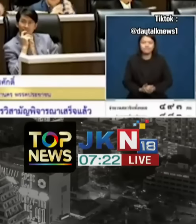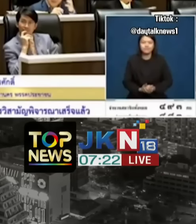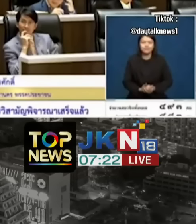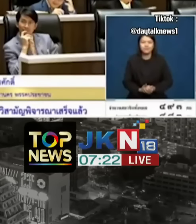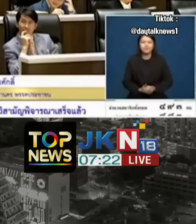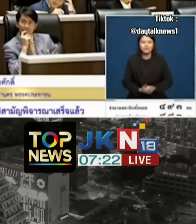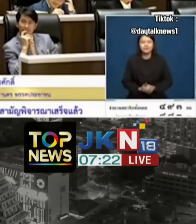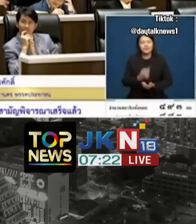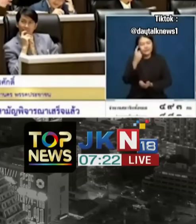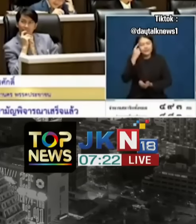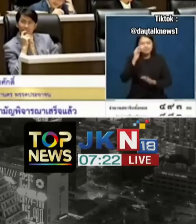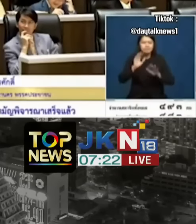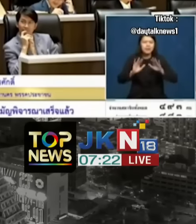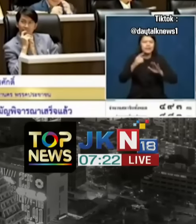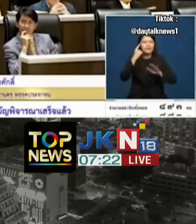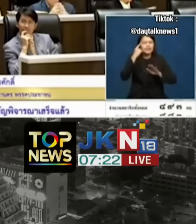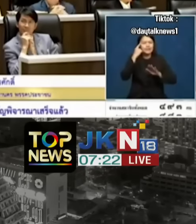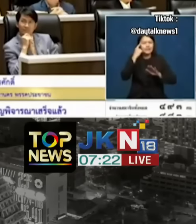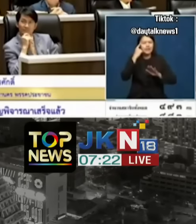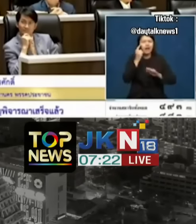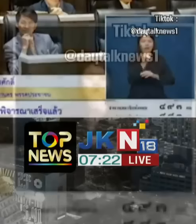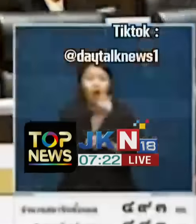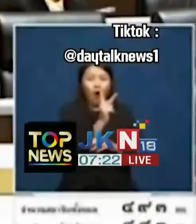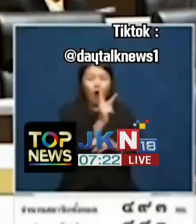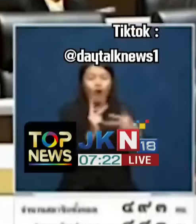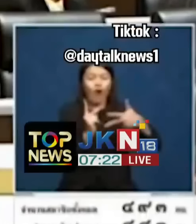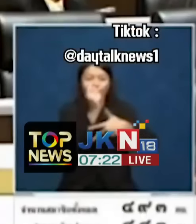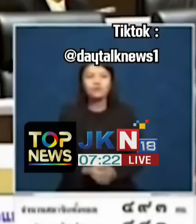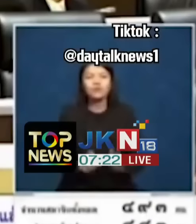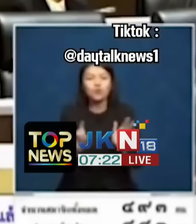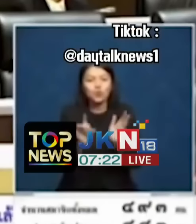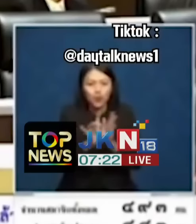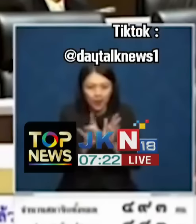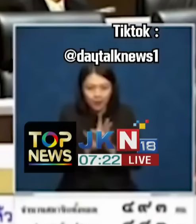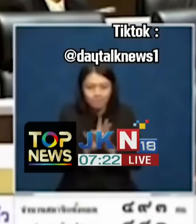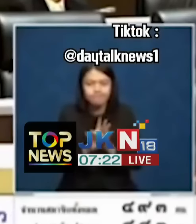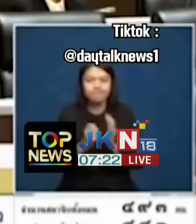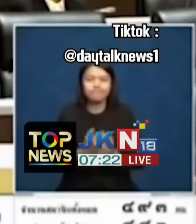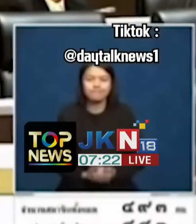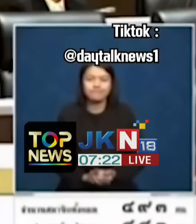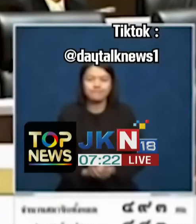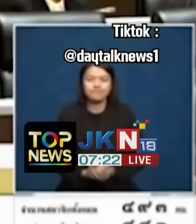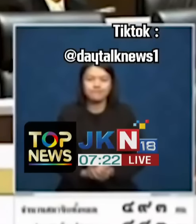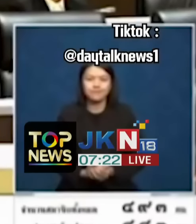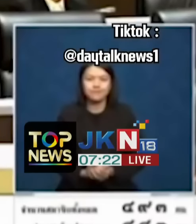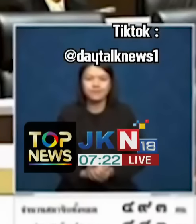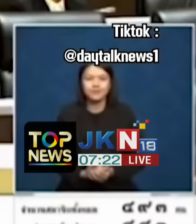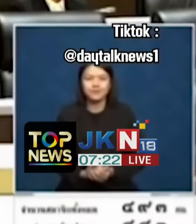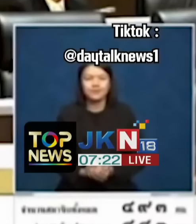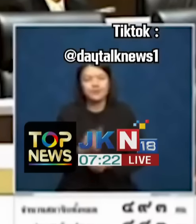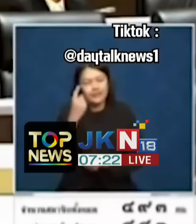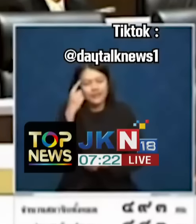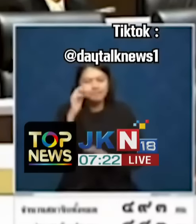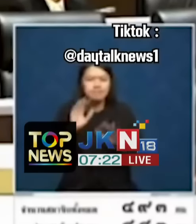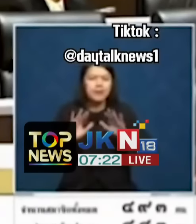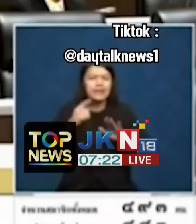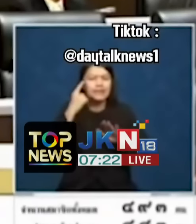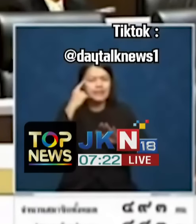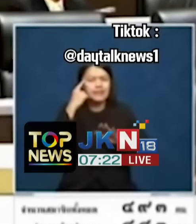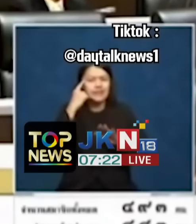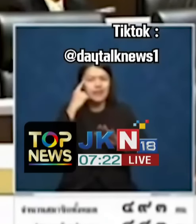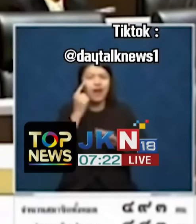อภิปรายหรือทำคอนเทนต ์ ท่านผู้ชมลองดูคลิปนี ้เอาละครับสุดท้ายนี้นะครับเอาอยากให้ท่านเนี่ยเวลาคิดก็ประมาณเนี่ยขอให้ท่านคิด3